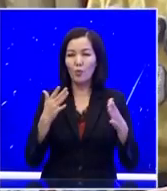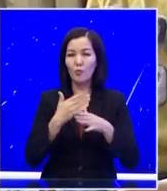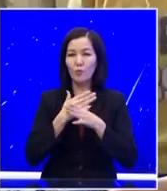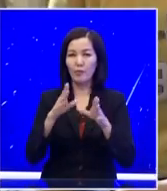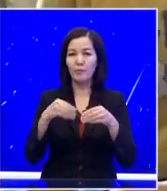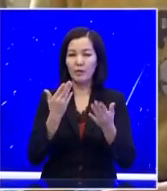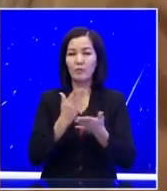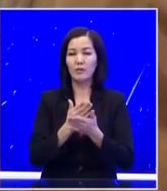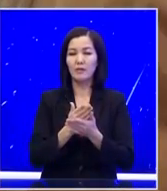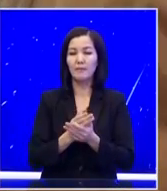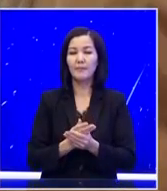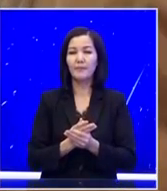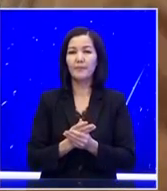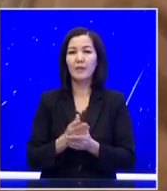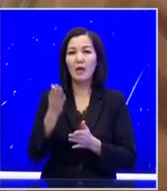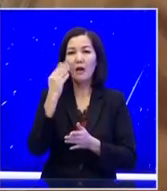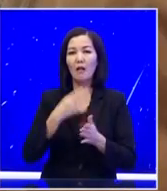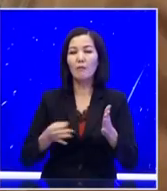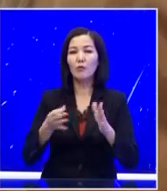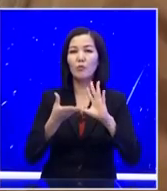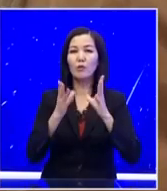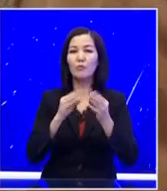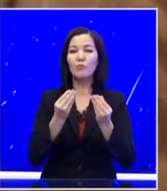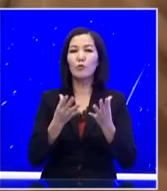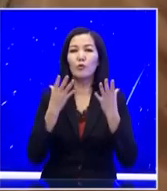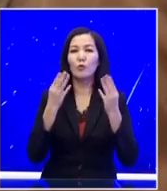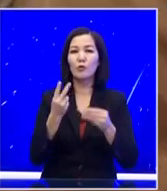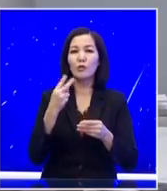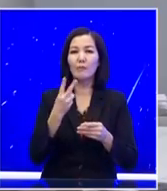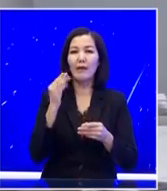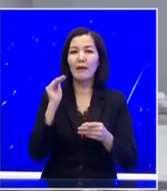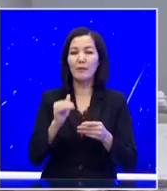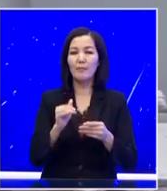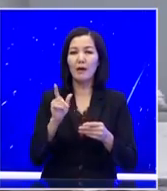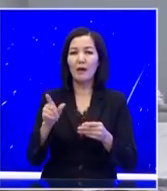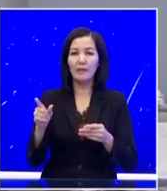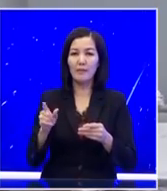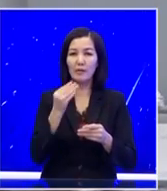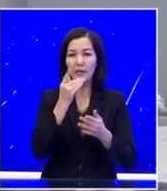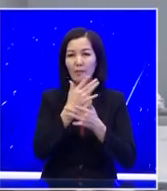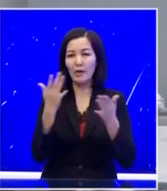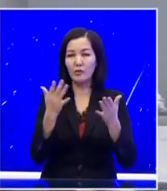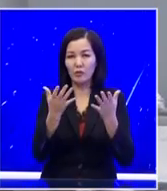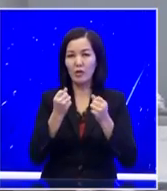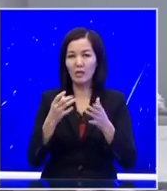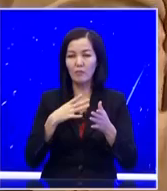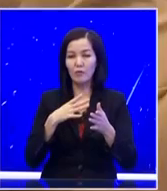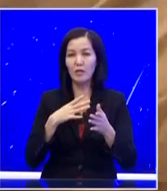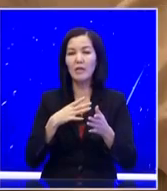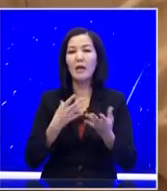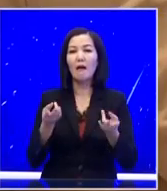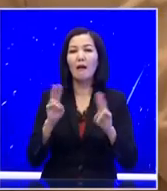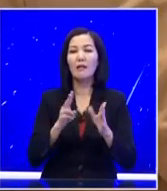енді қазір бізге. Алматы облысы бойынша бүгінге дейін 22 мыңнан аса адам дәл осындай азық-түлік топтамасын алып үлгерген.